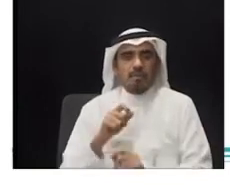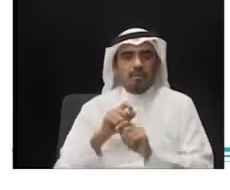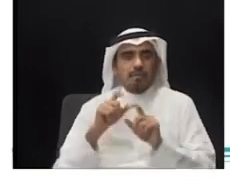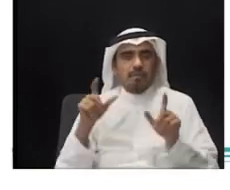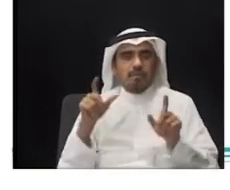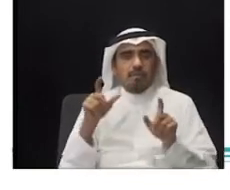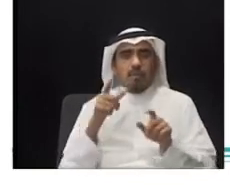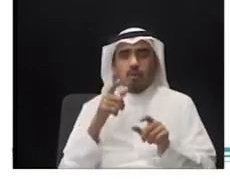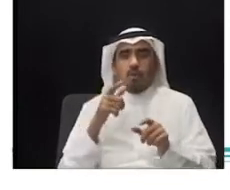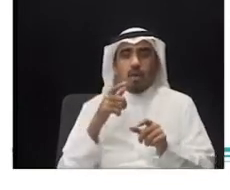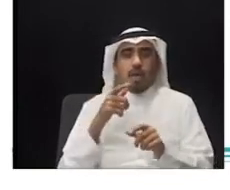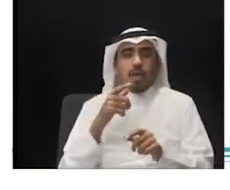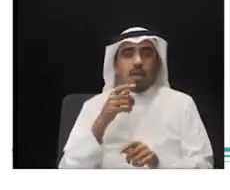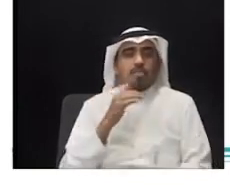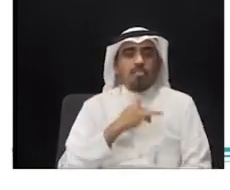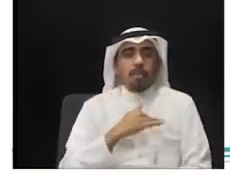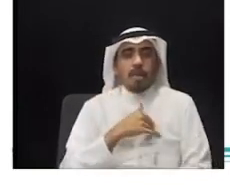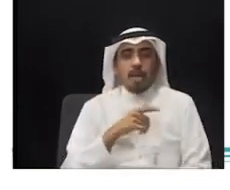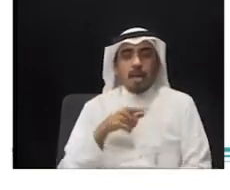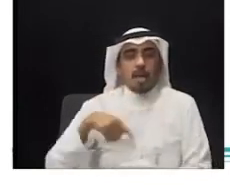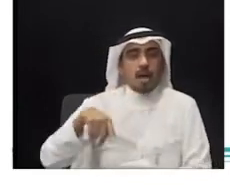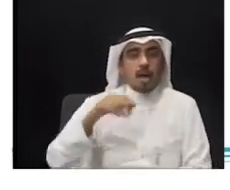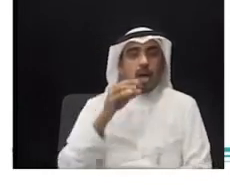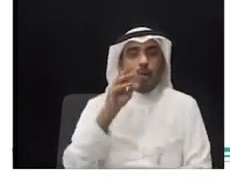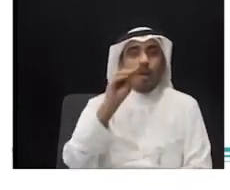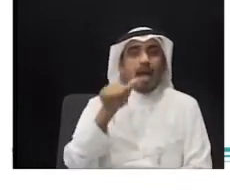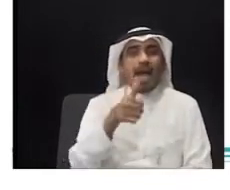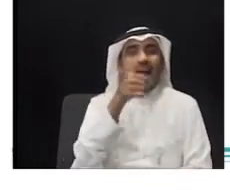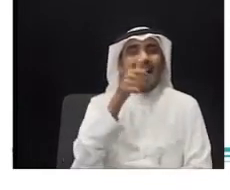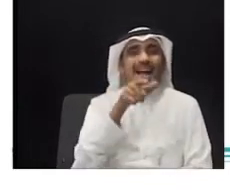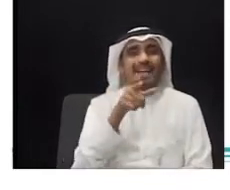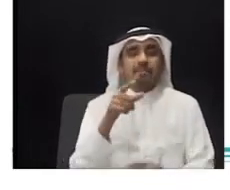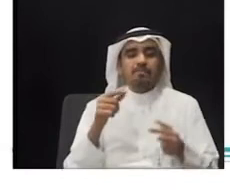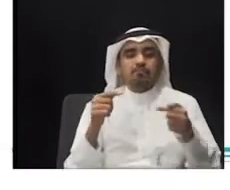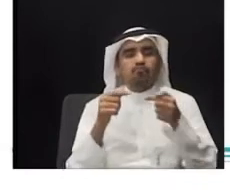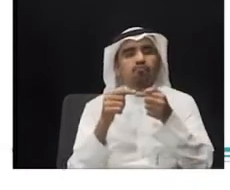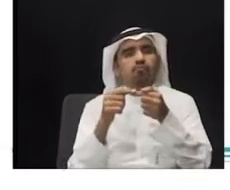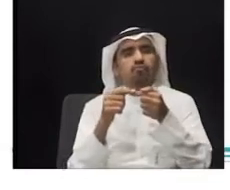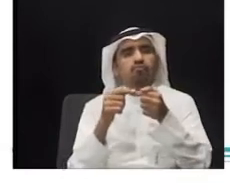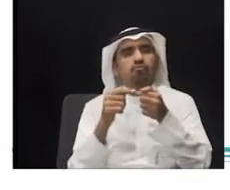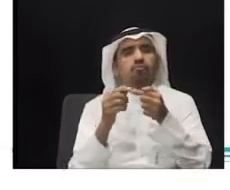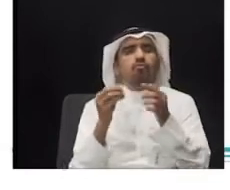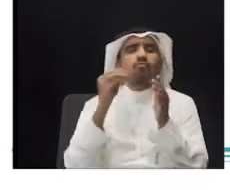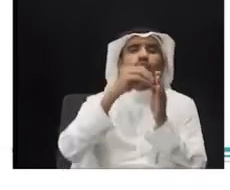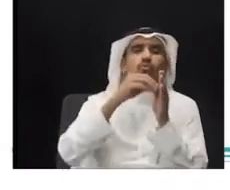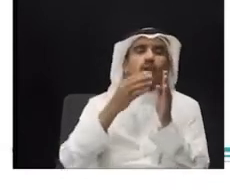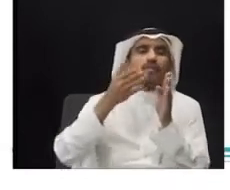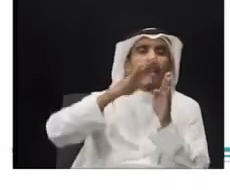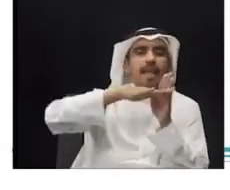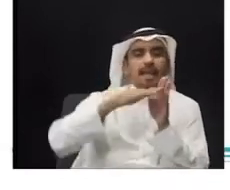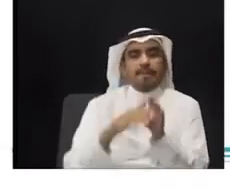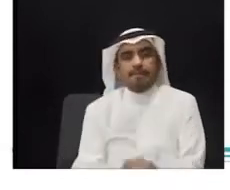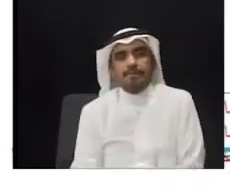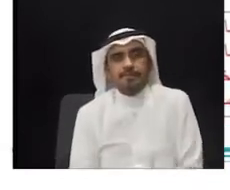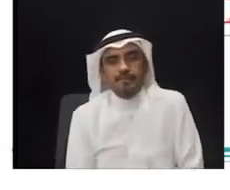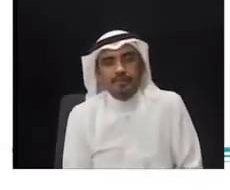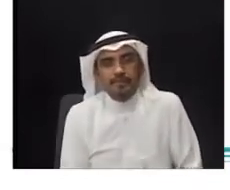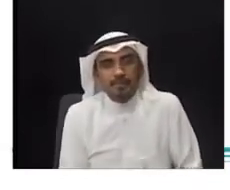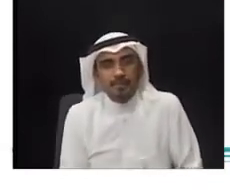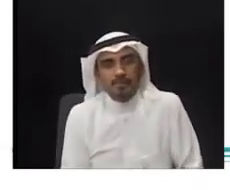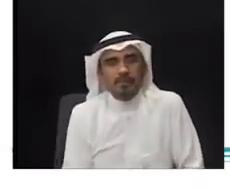ظاهرة، أما الضمير في حولها جاء ضميرا متصلا مضافا